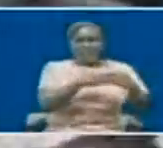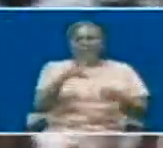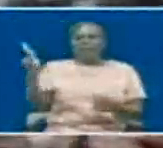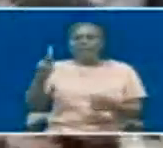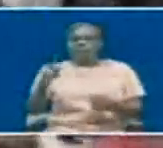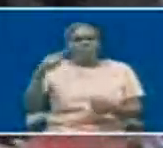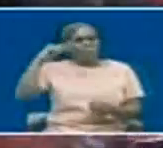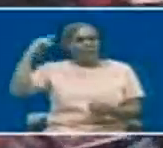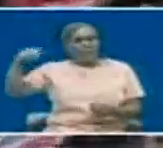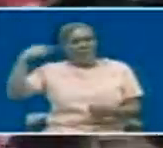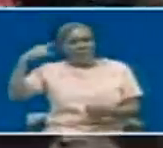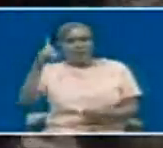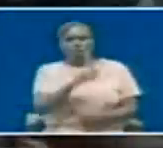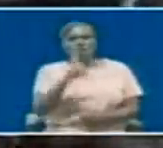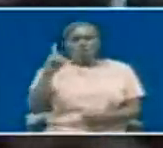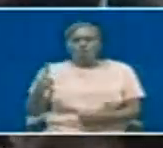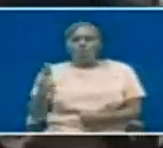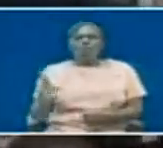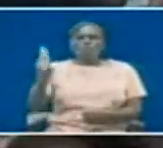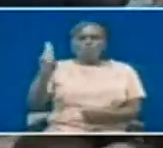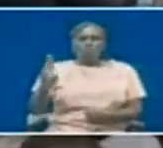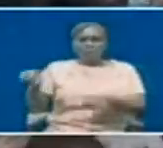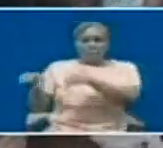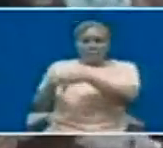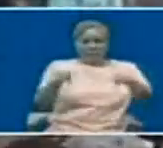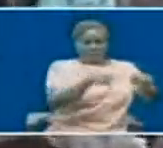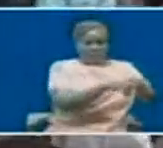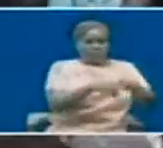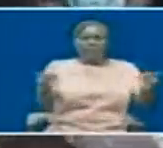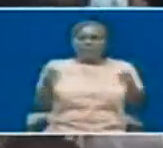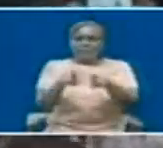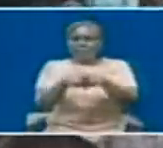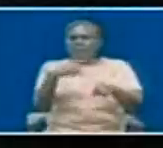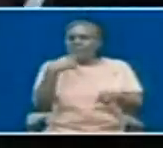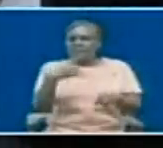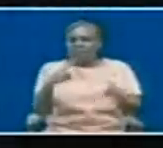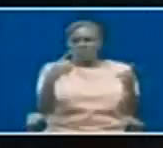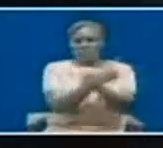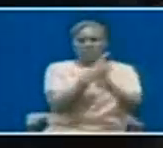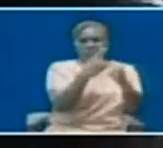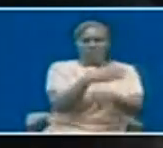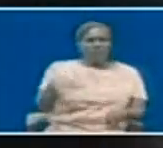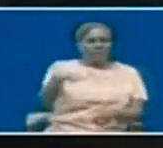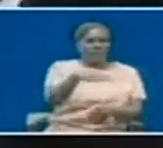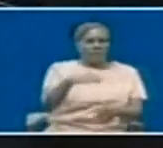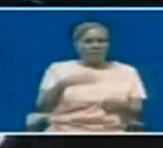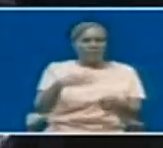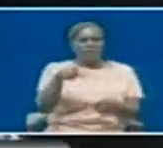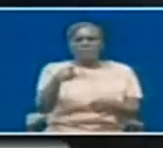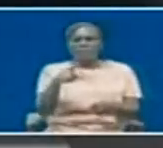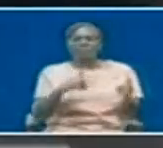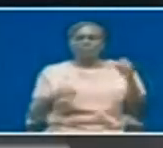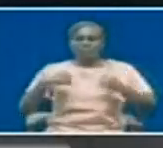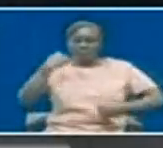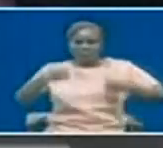Huruma, Madhare, Donholm, Umoja na Pipeline. Aidha, umewashirikisha wasanii mbalimbali waliotumbuiza